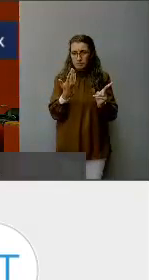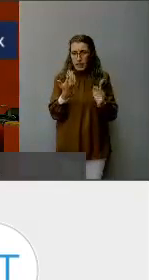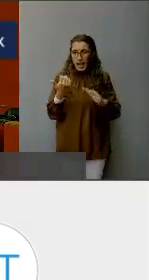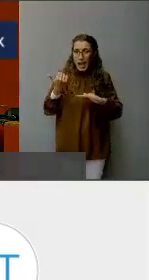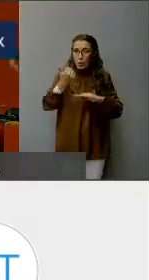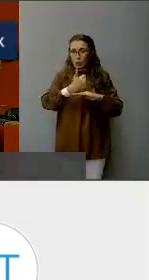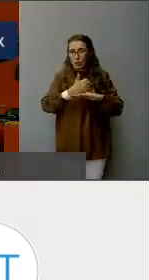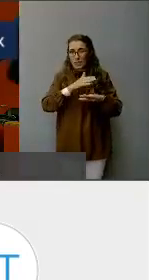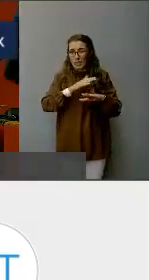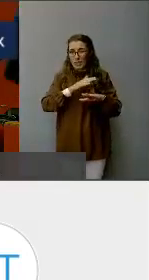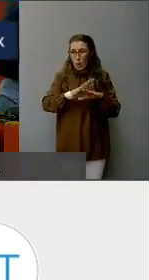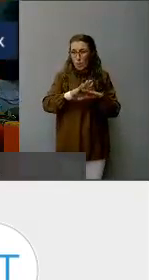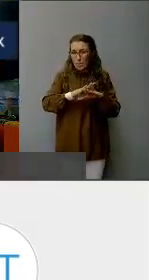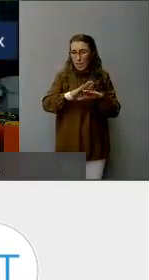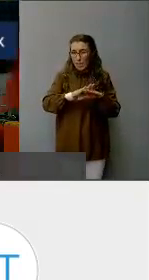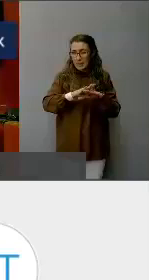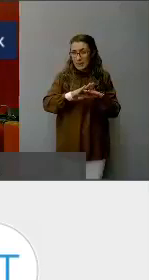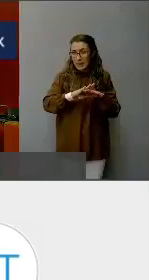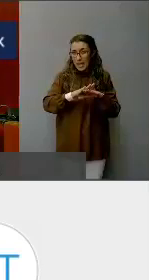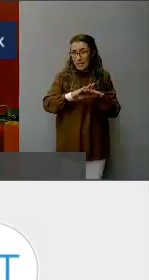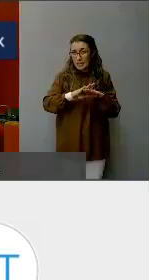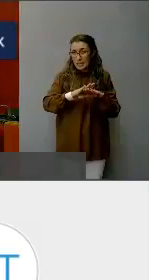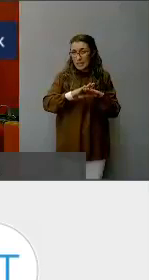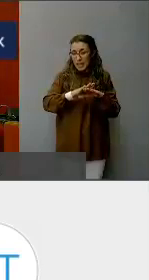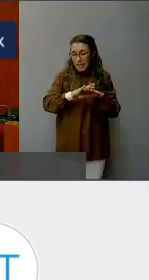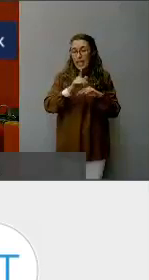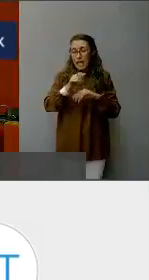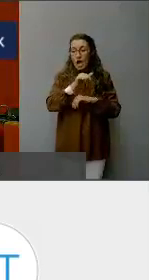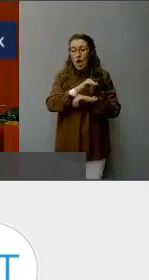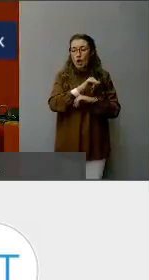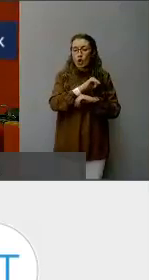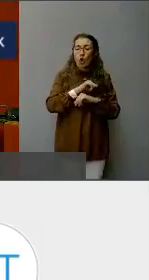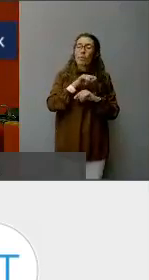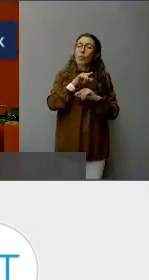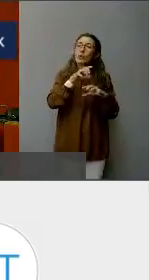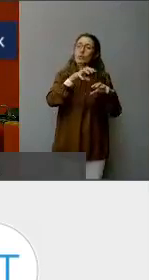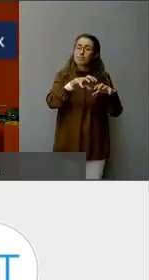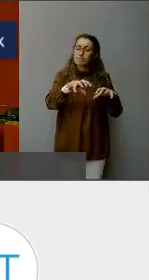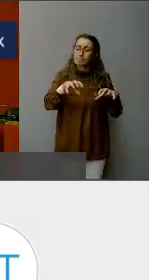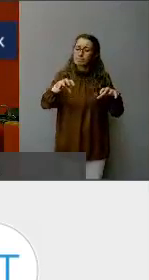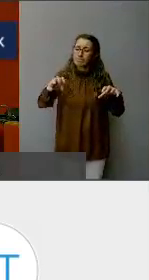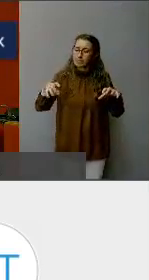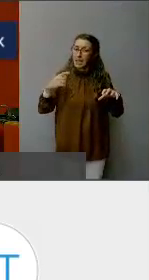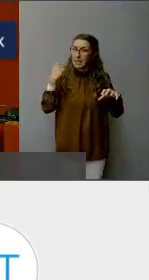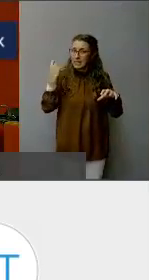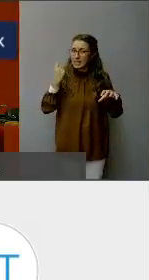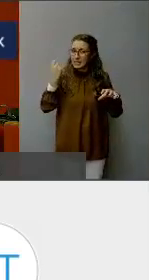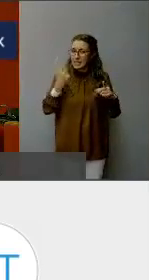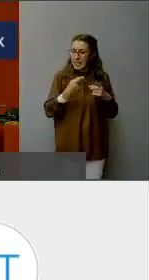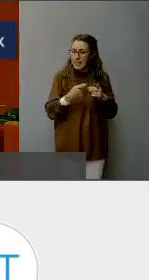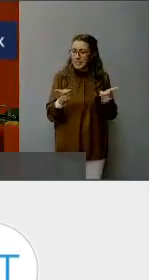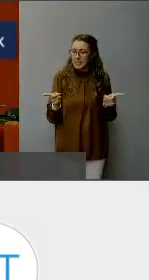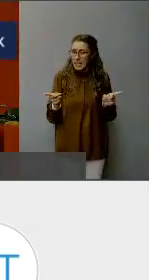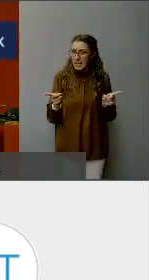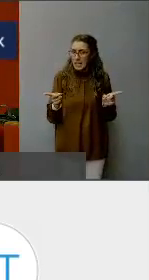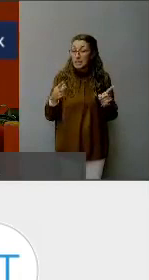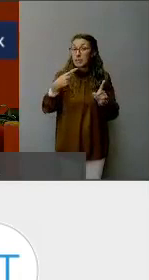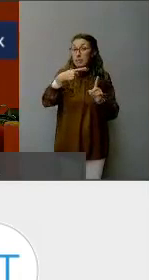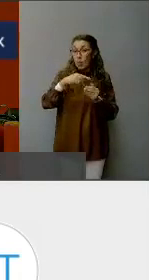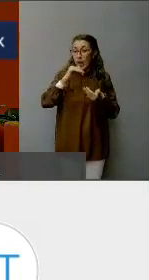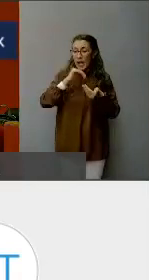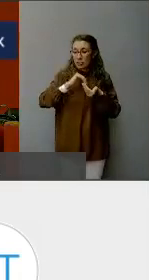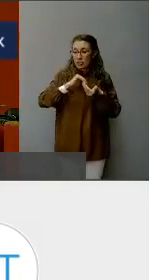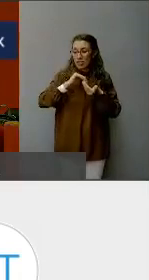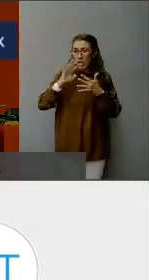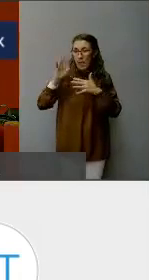competente su richiesta motivata da parte dei comuni interessati e comuni interessati e anche di associazioni ambientaliste